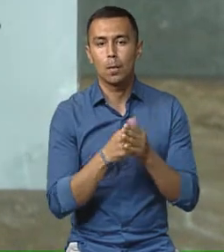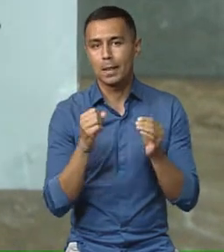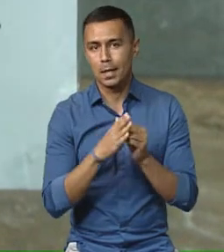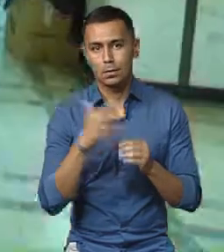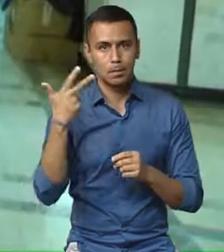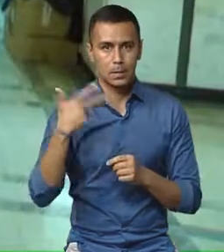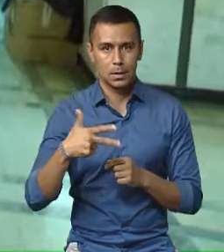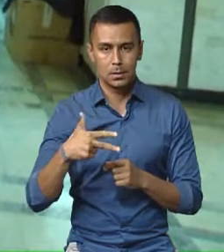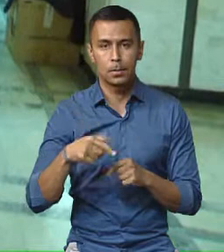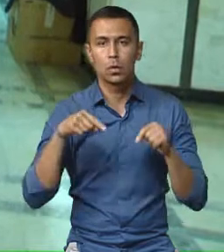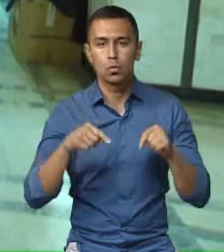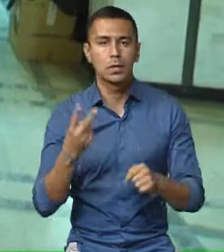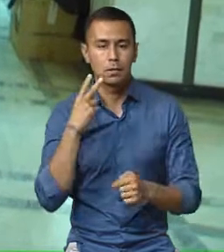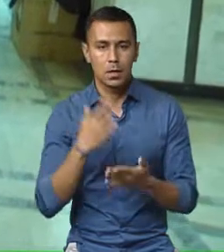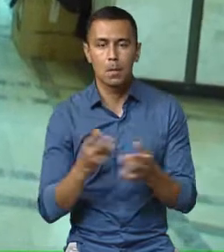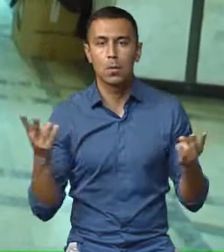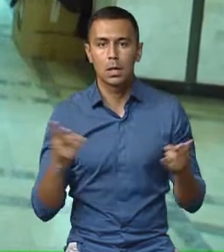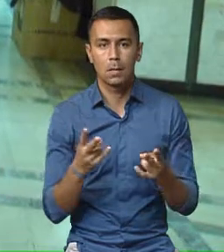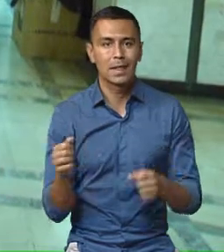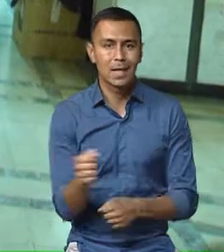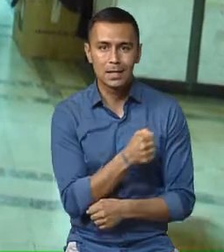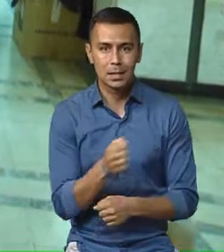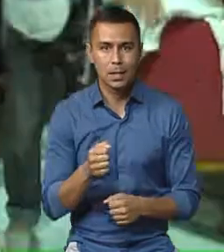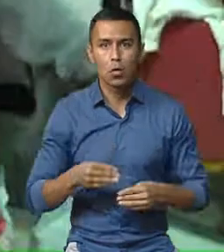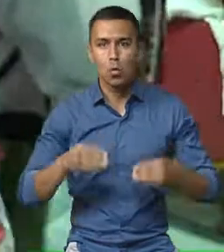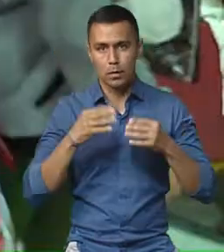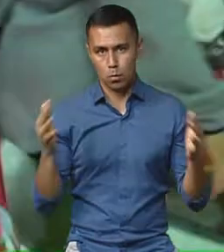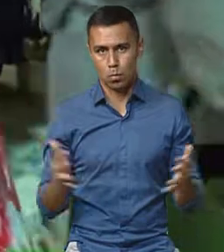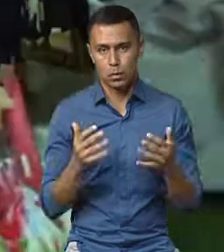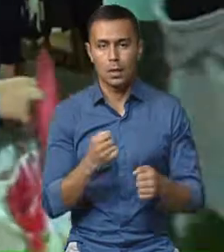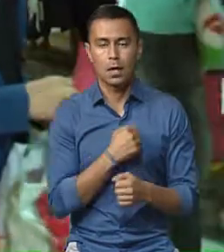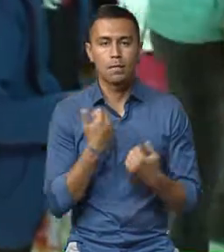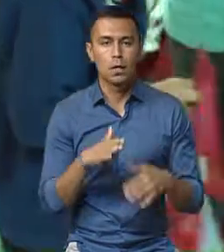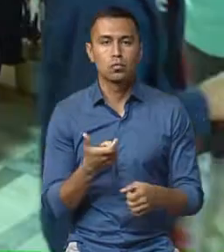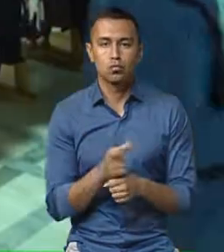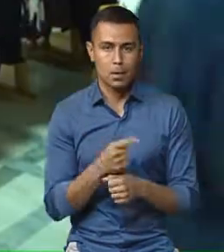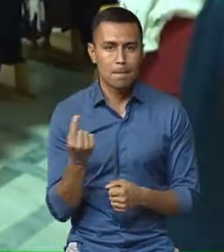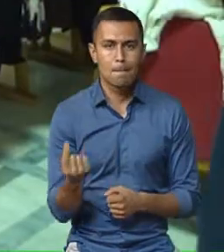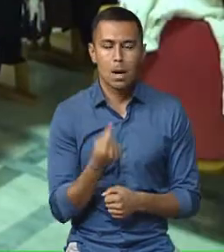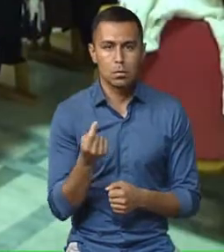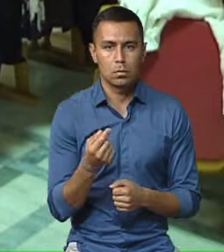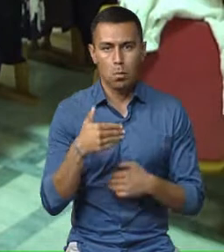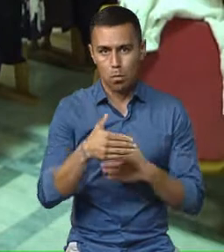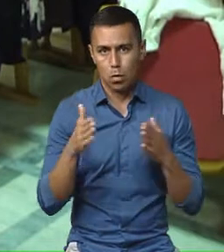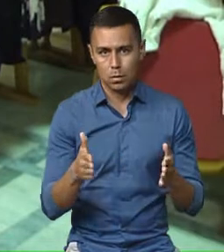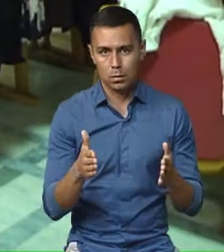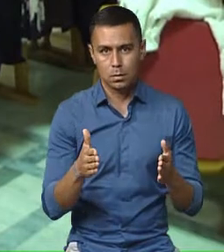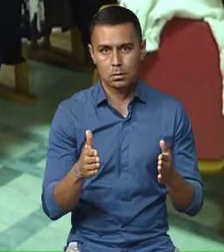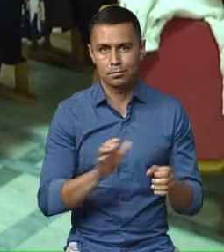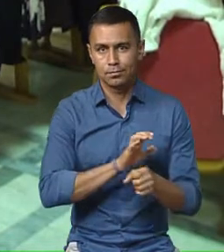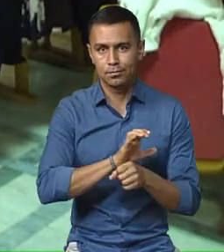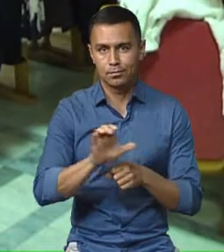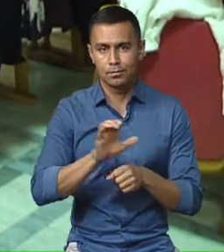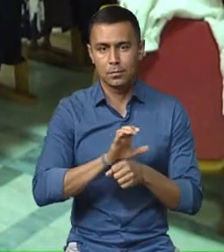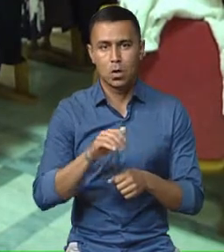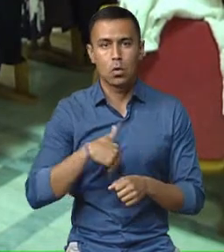до 15.30. Тут завжди є потреба в текстилі, ковдрах, подушках. На жаль, вже дуже мало посилок заходу. Хотілося б,